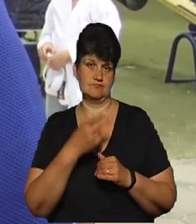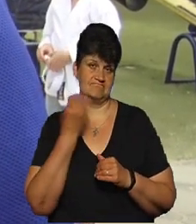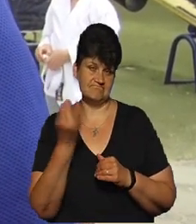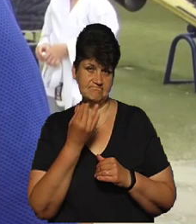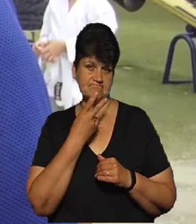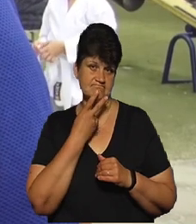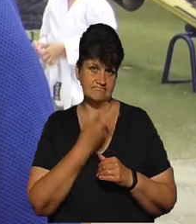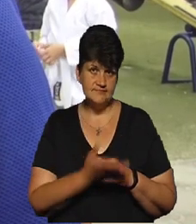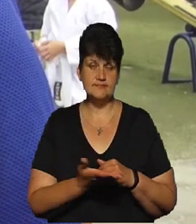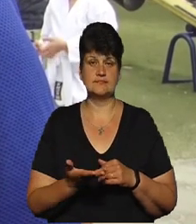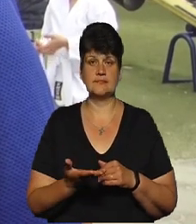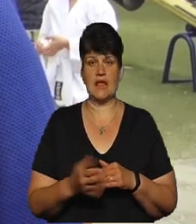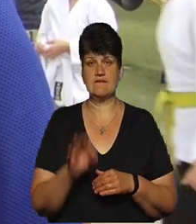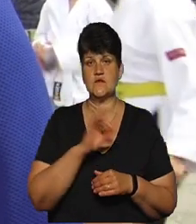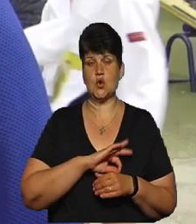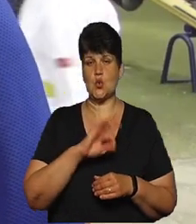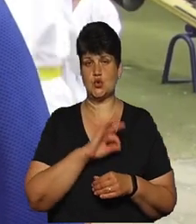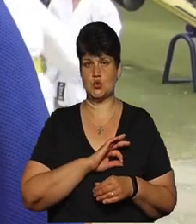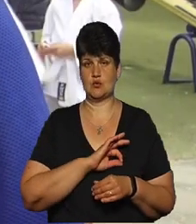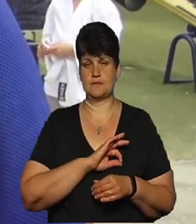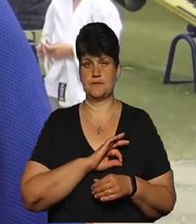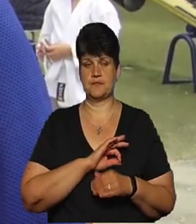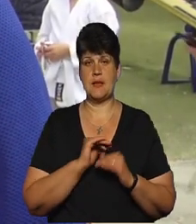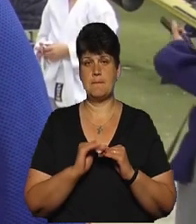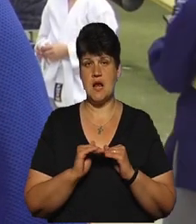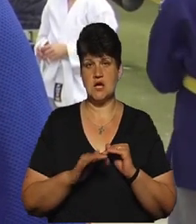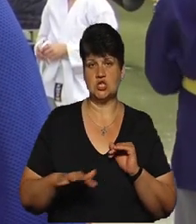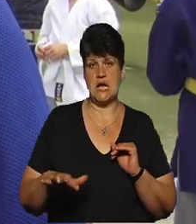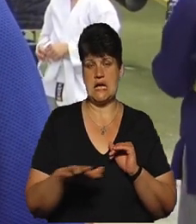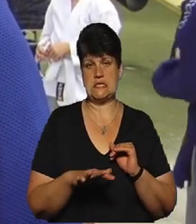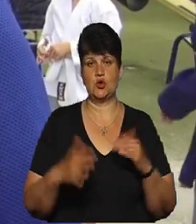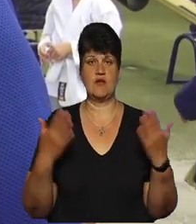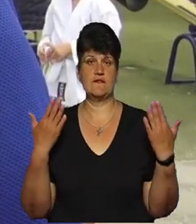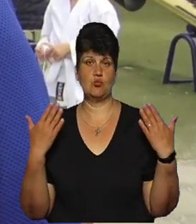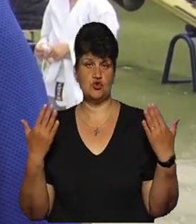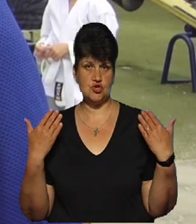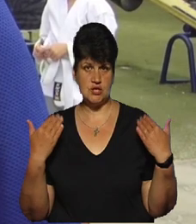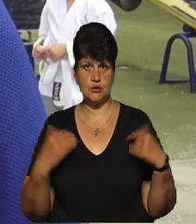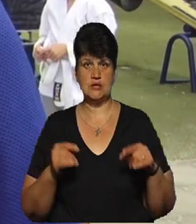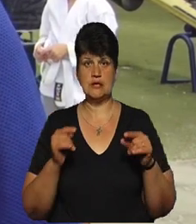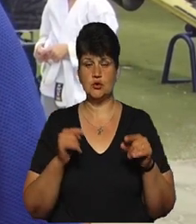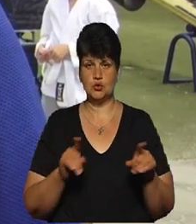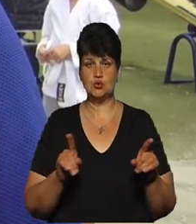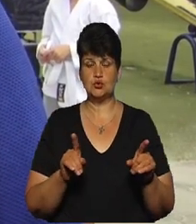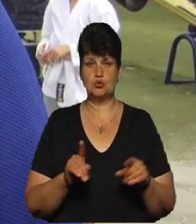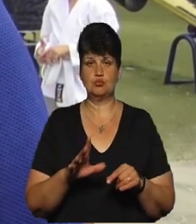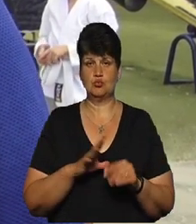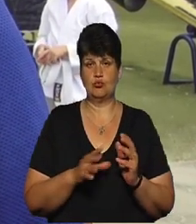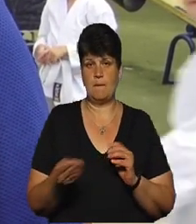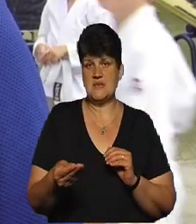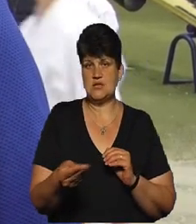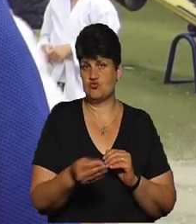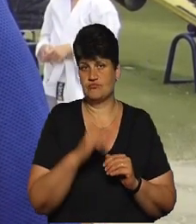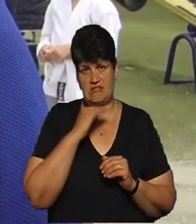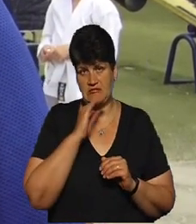що використовується пляжна зона відпочинку, де є достатньо, щоб був пісочок, і для того, щоб можна